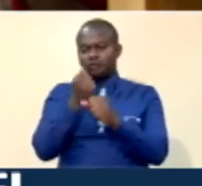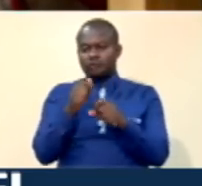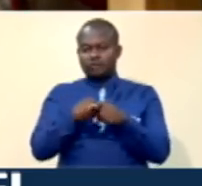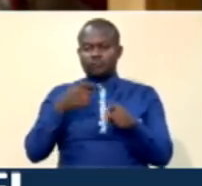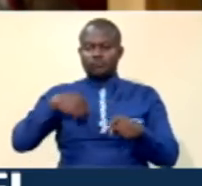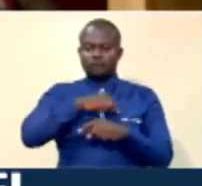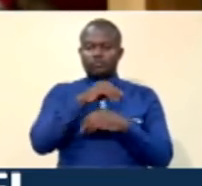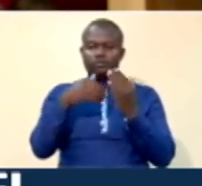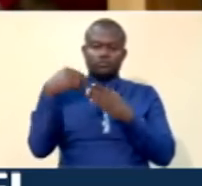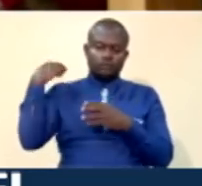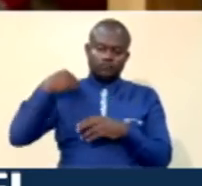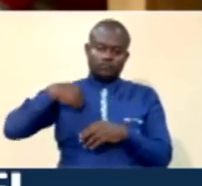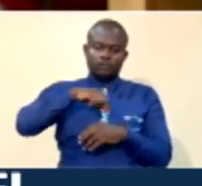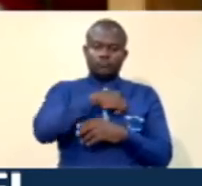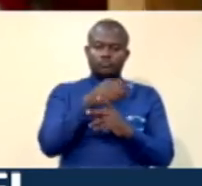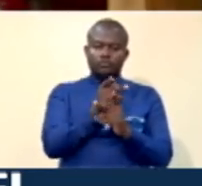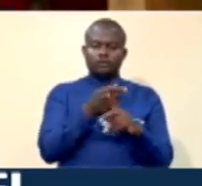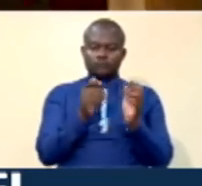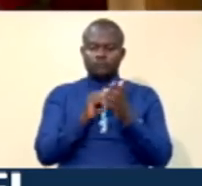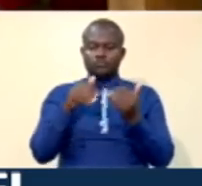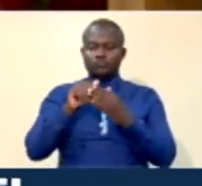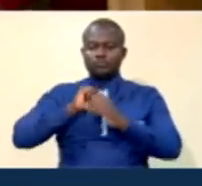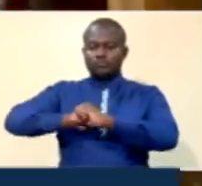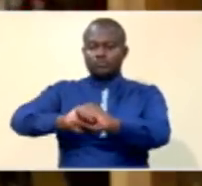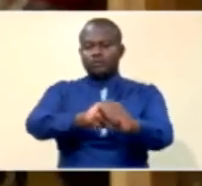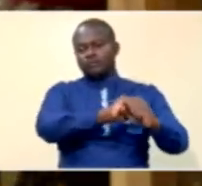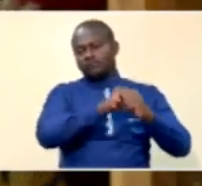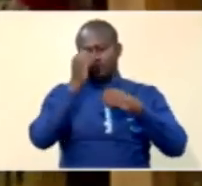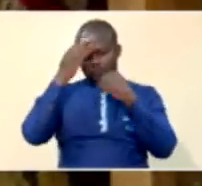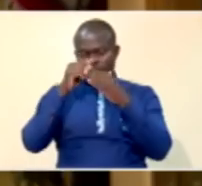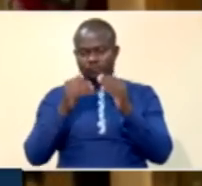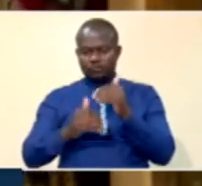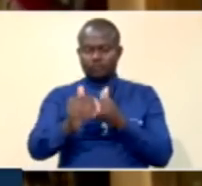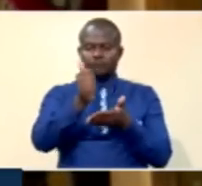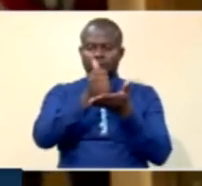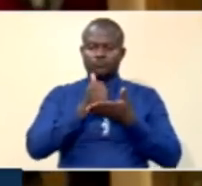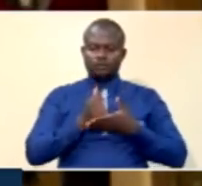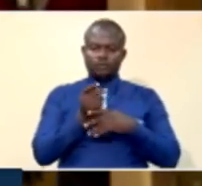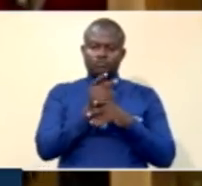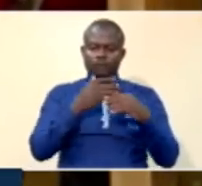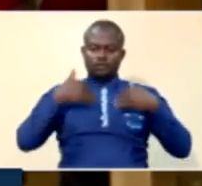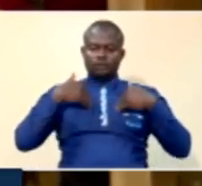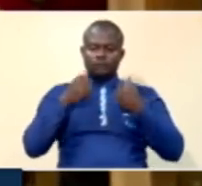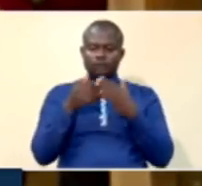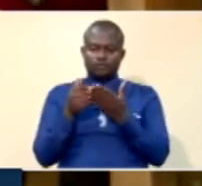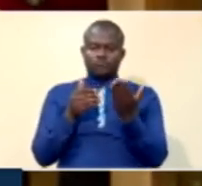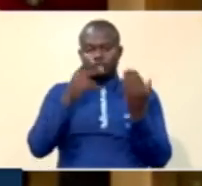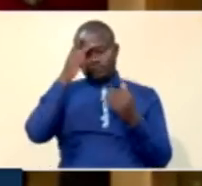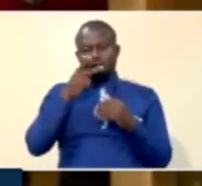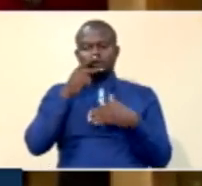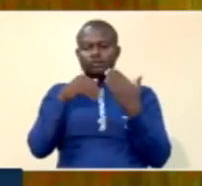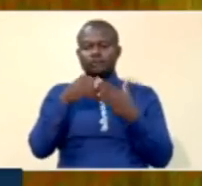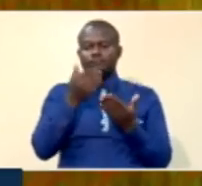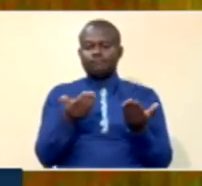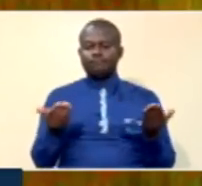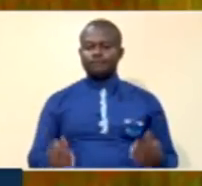natwe nahacu kugira ngo tubyiteho kandi tubibungabunge kuko bigiye kudufasha cyane cyane kubungabunga ubuzima bw'ababyeyi